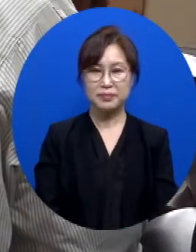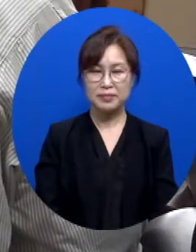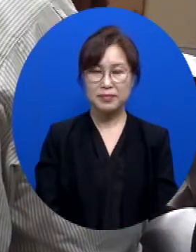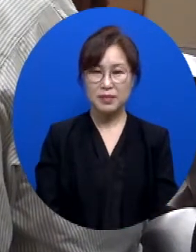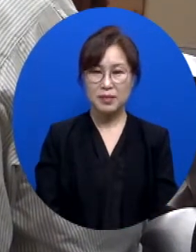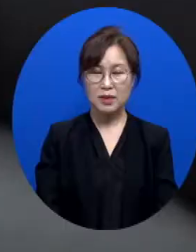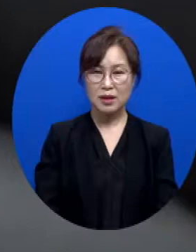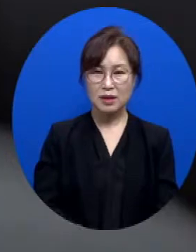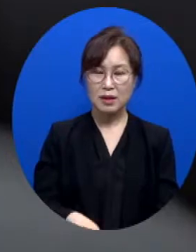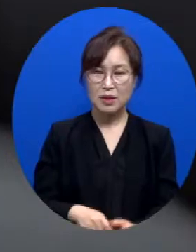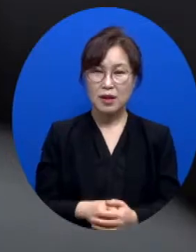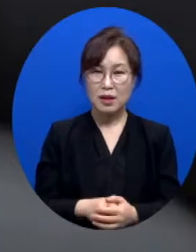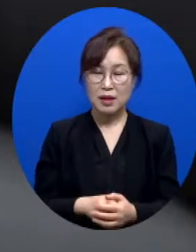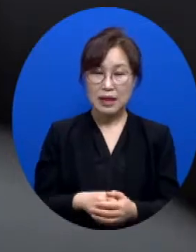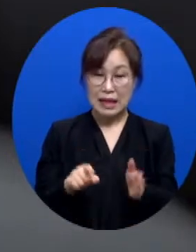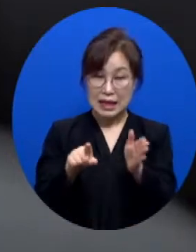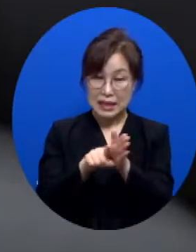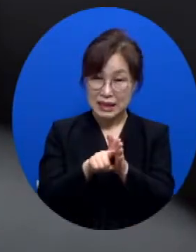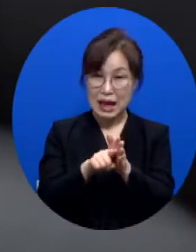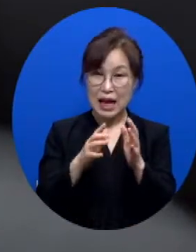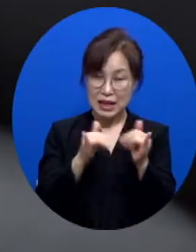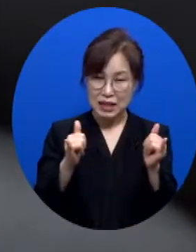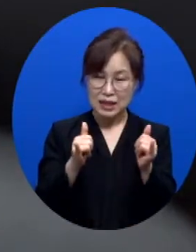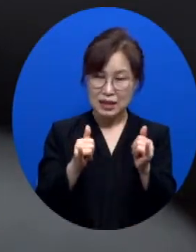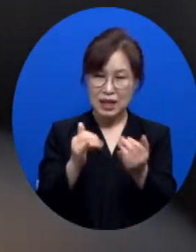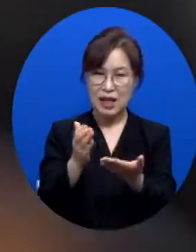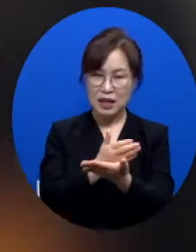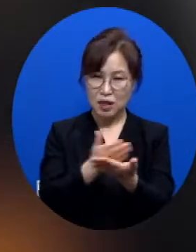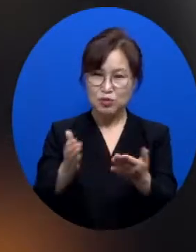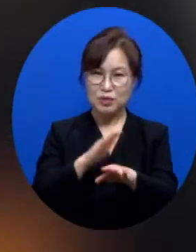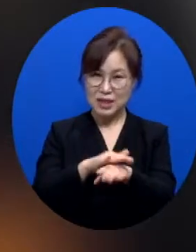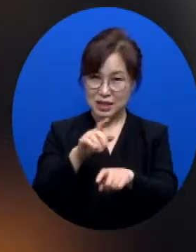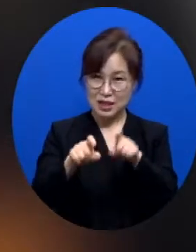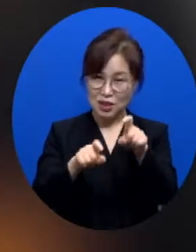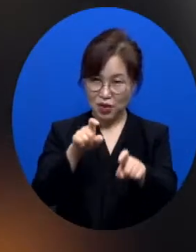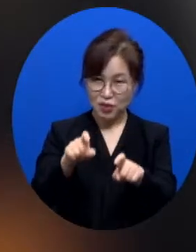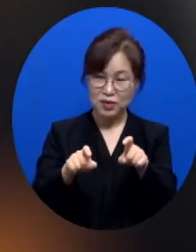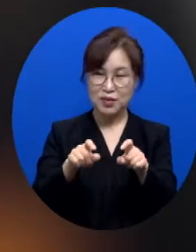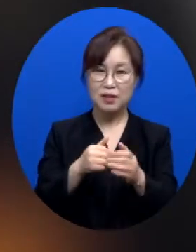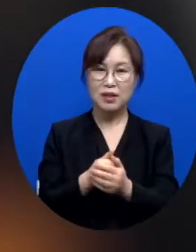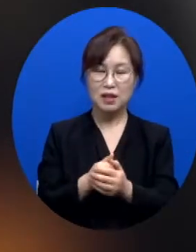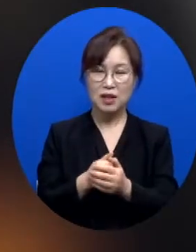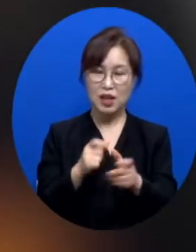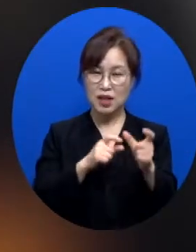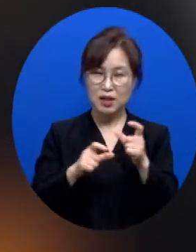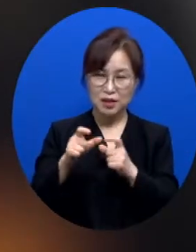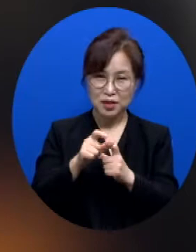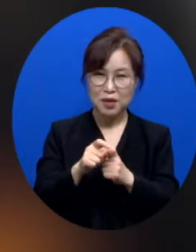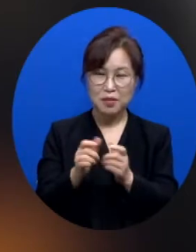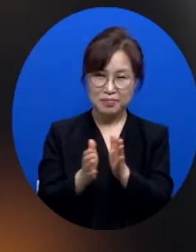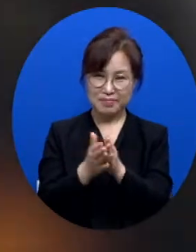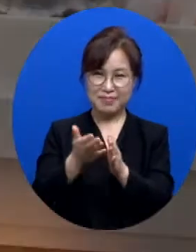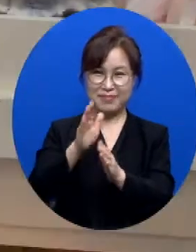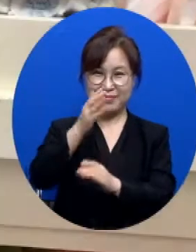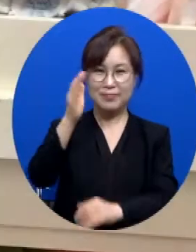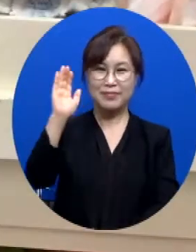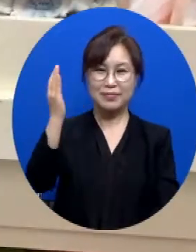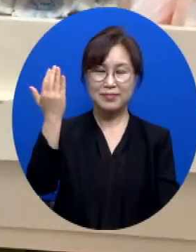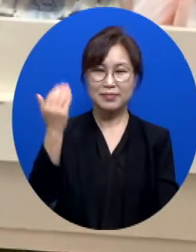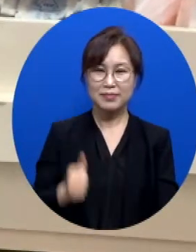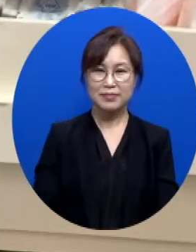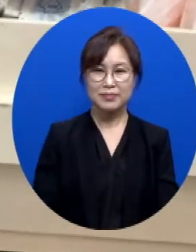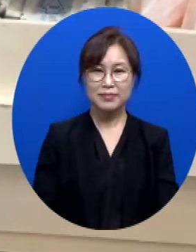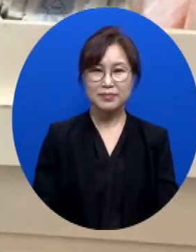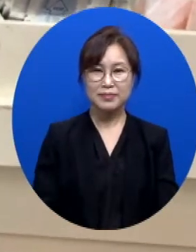속에서 신앙인들의 나눔 운동이 더욱 요구되는 시기, 실천하는 신앙이 더욱 빛을 발하고 있습니다.